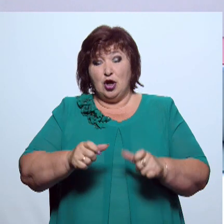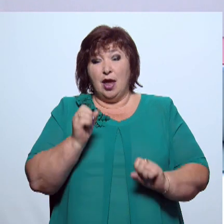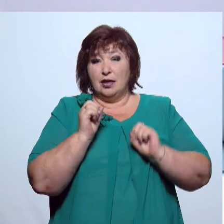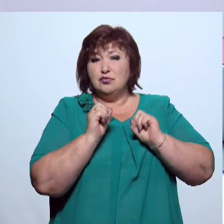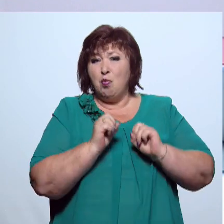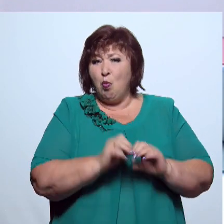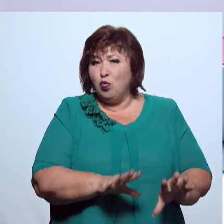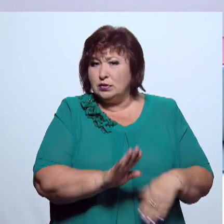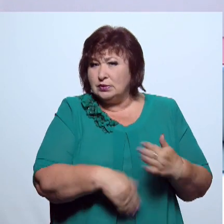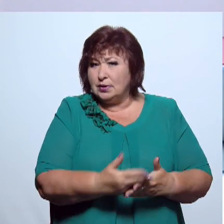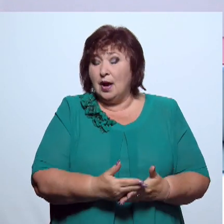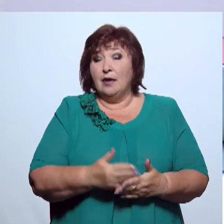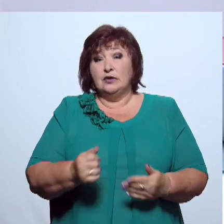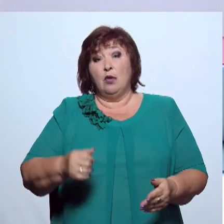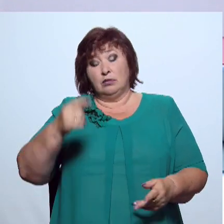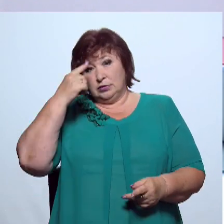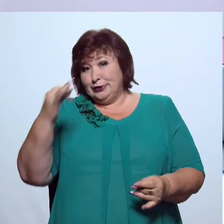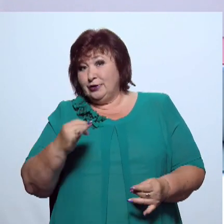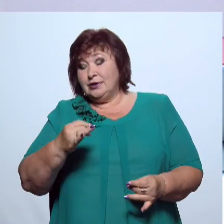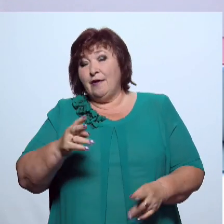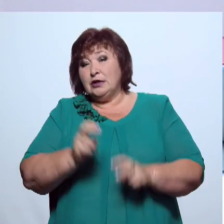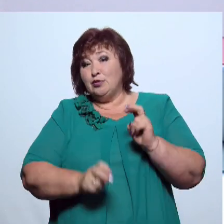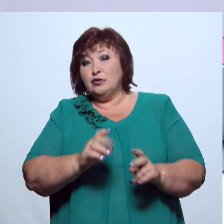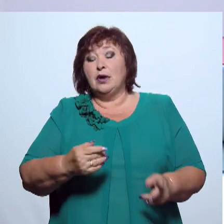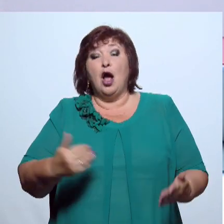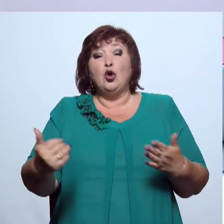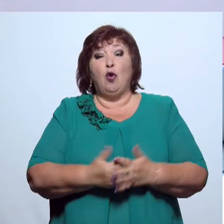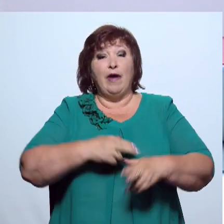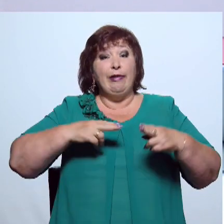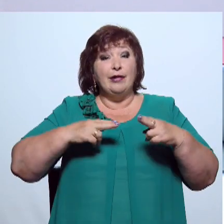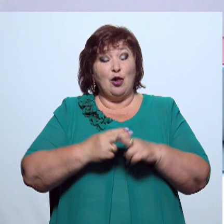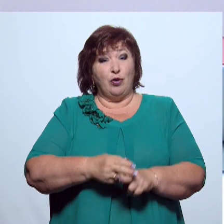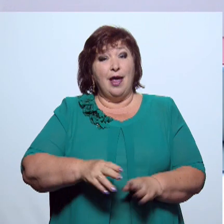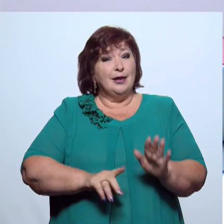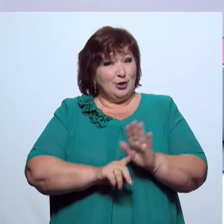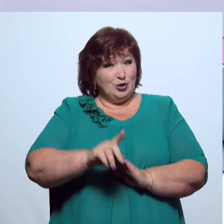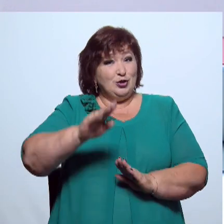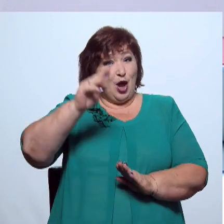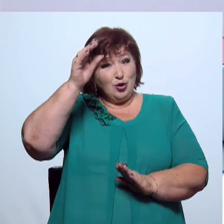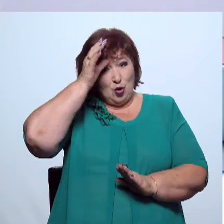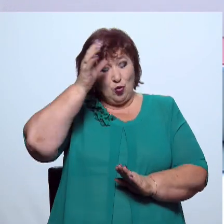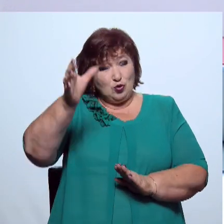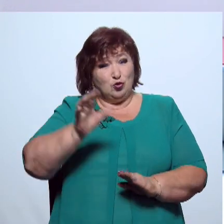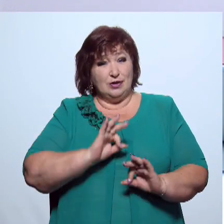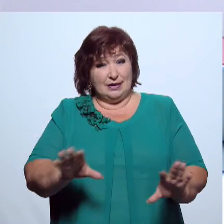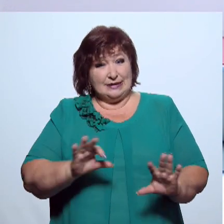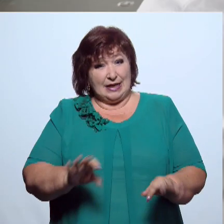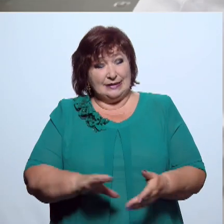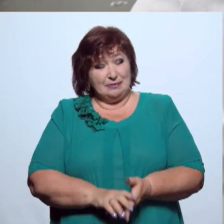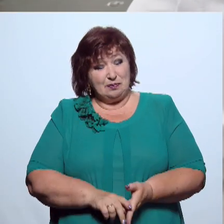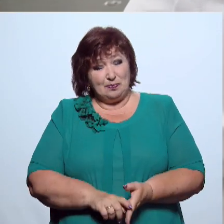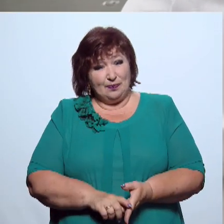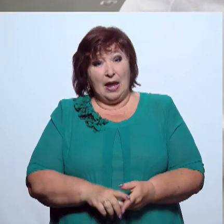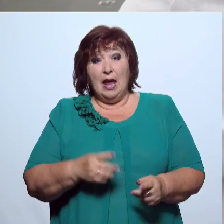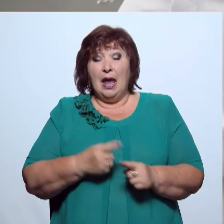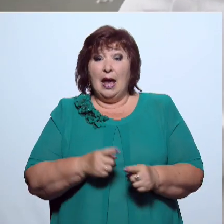уже заинтересовались промышленные производства. Как работает новая технология, начинающие ученые рассказали нашим журналистам.